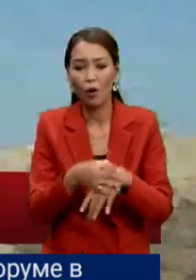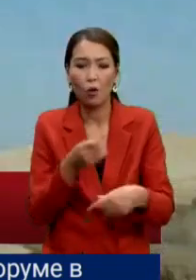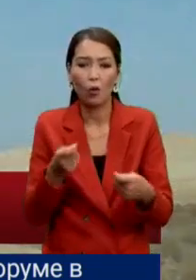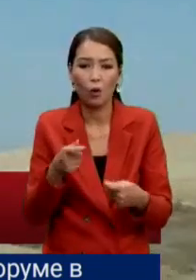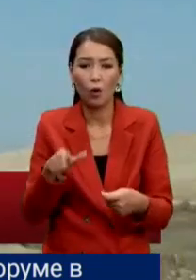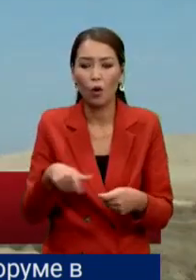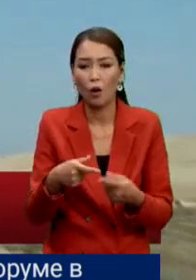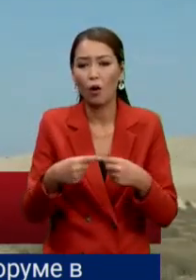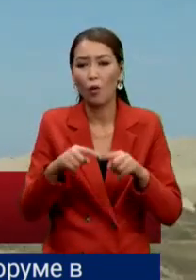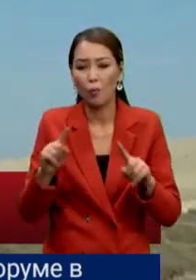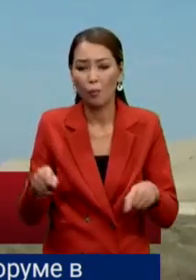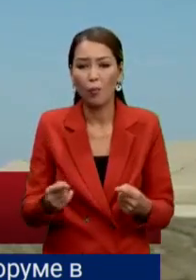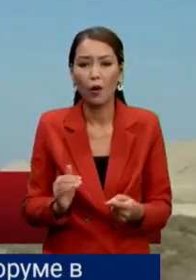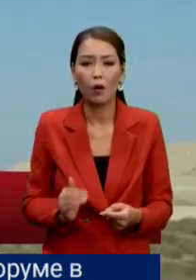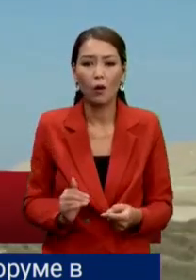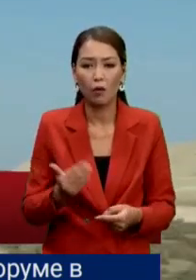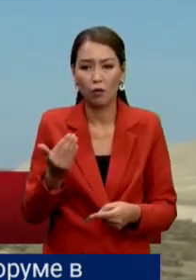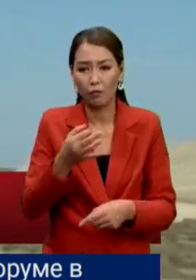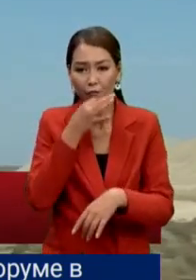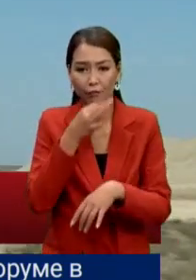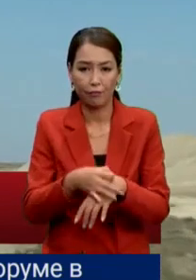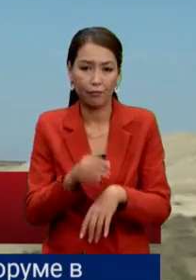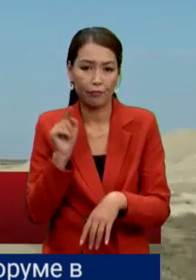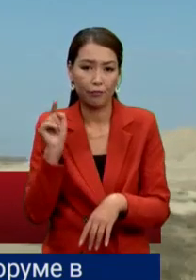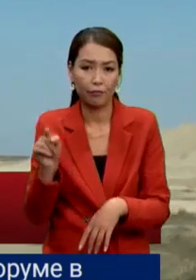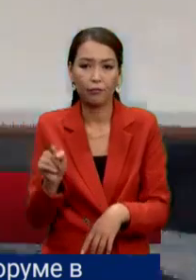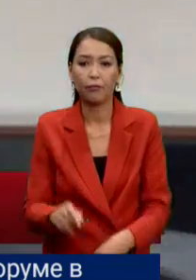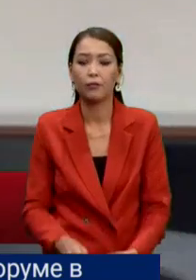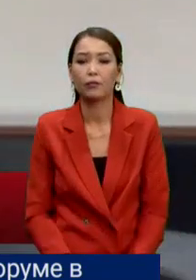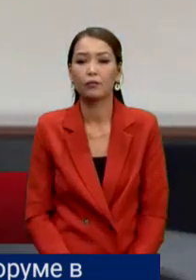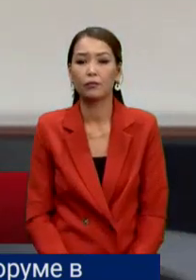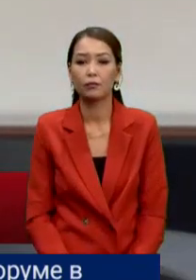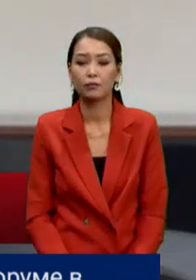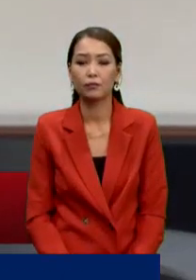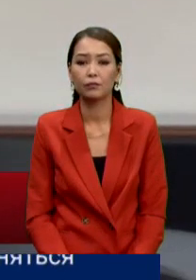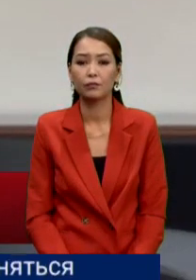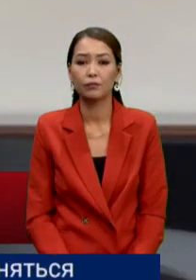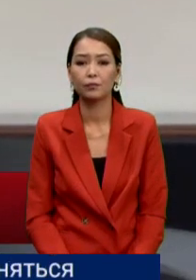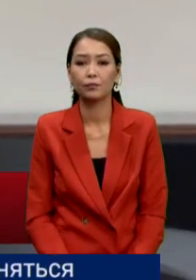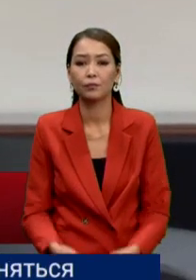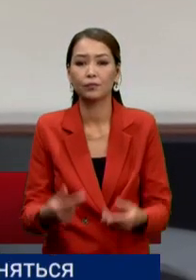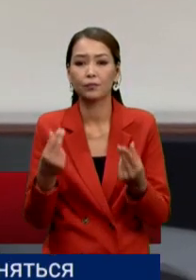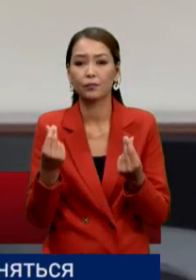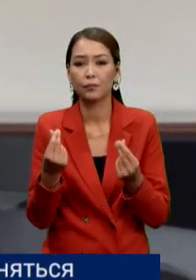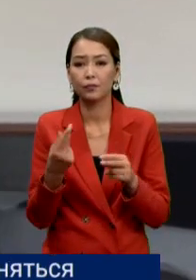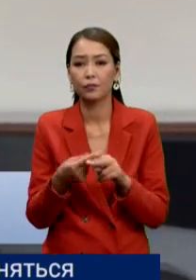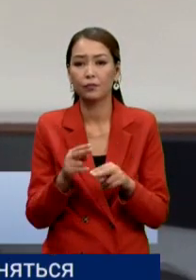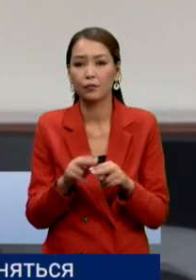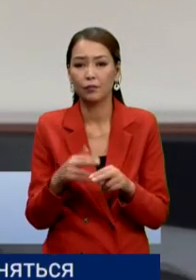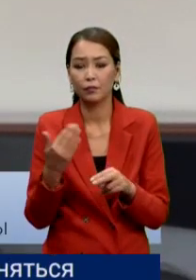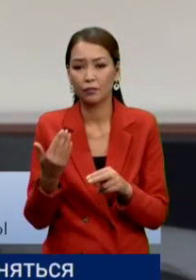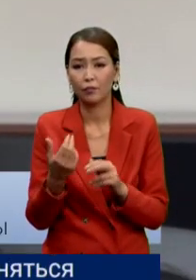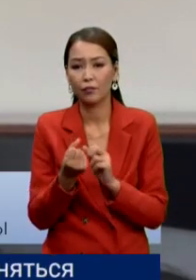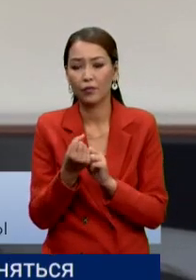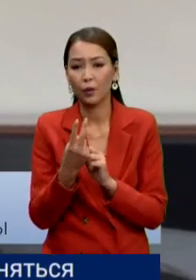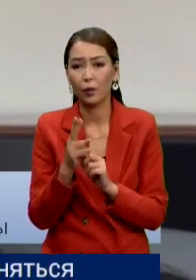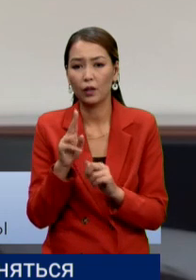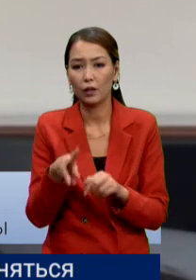қалыпқа келтіруге мердігер жауапты деп отыр. 31 миллиард қаржыға 22 жылға 12 километр